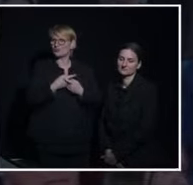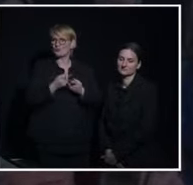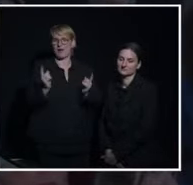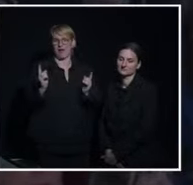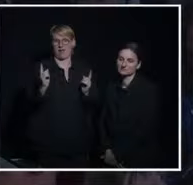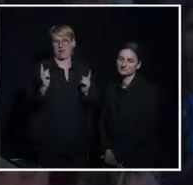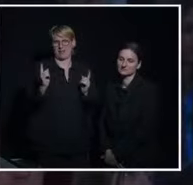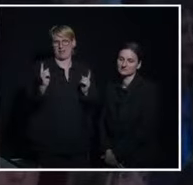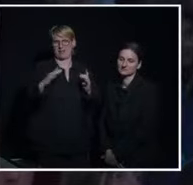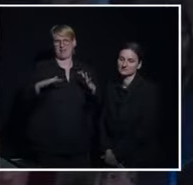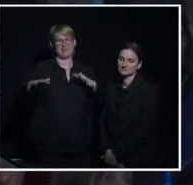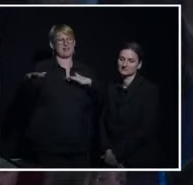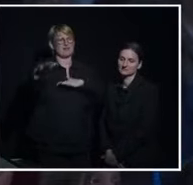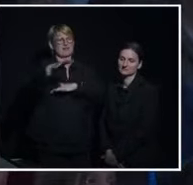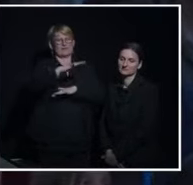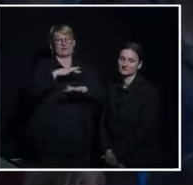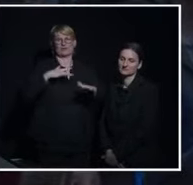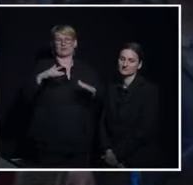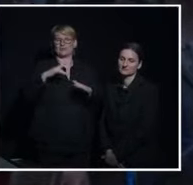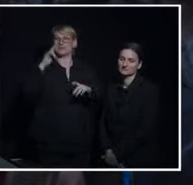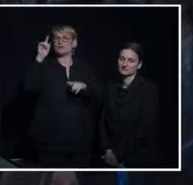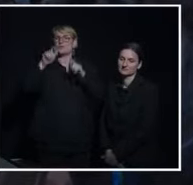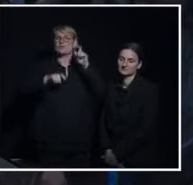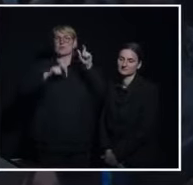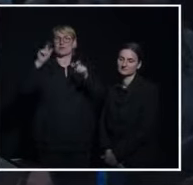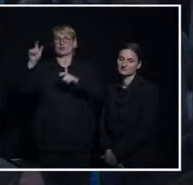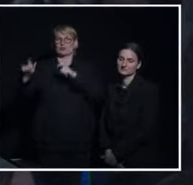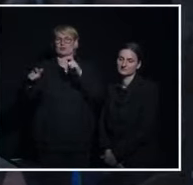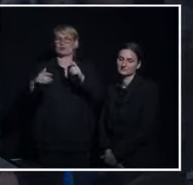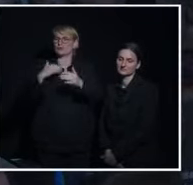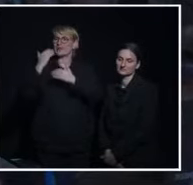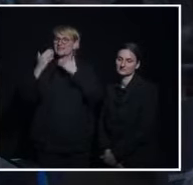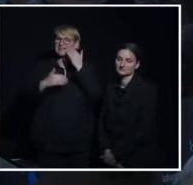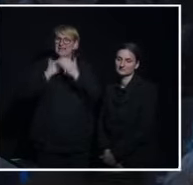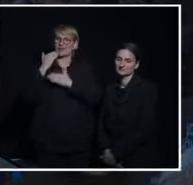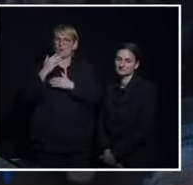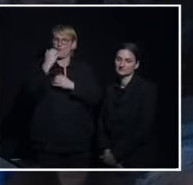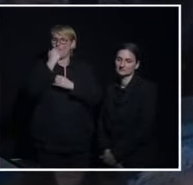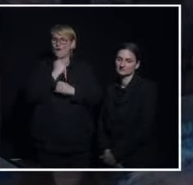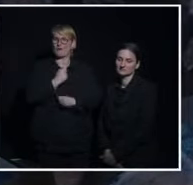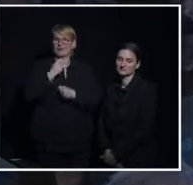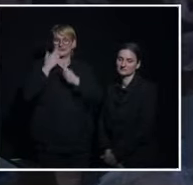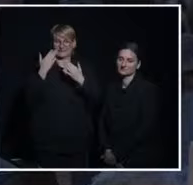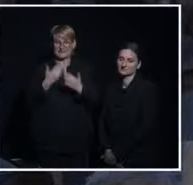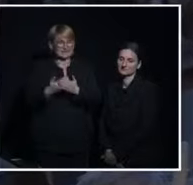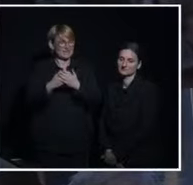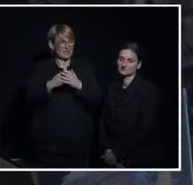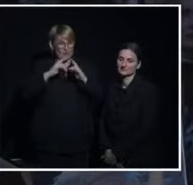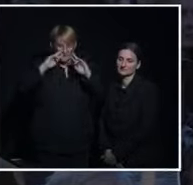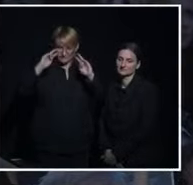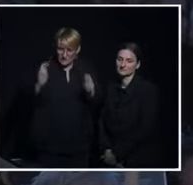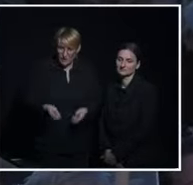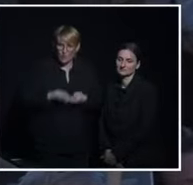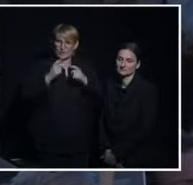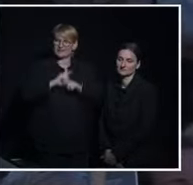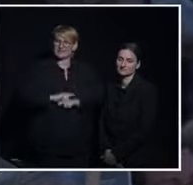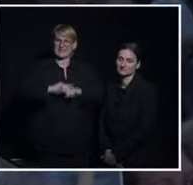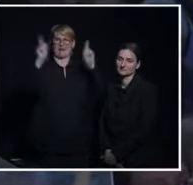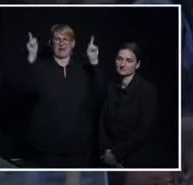wir sind, über die Menschen zu reden und hoffen, dass sich so etwas nicht wiederholt.